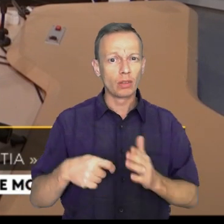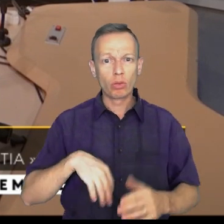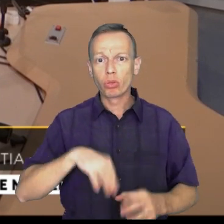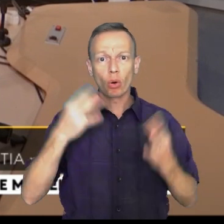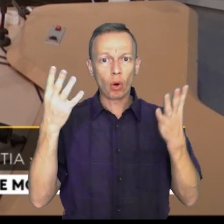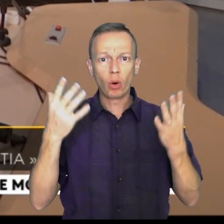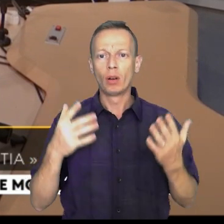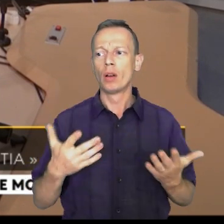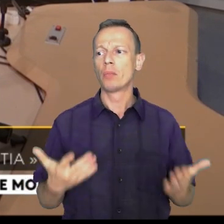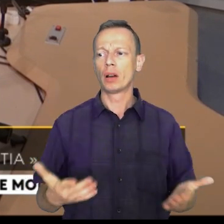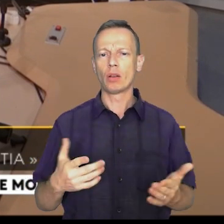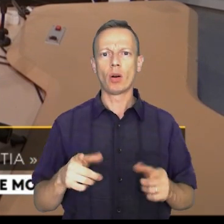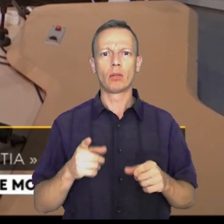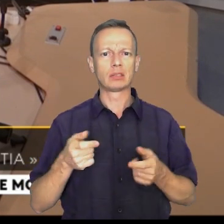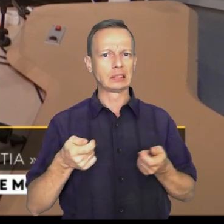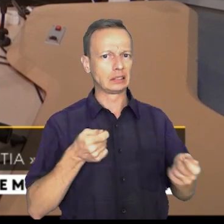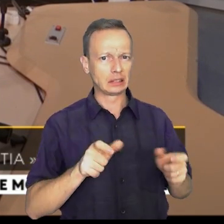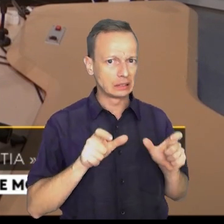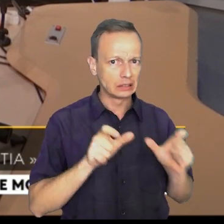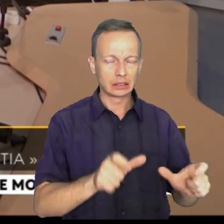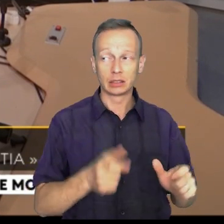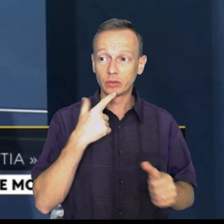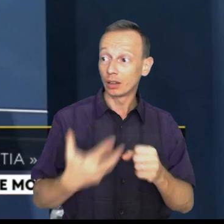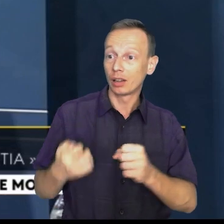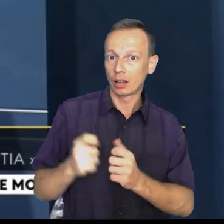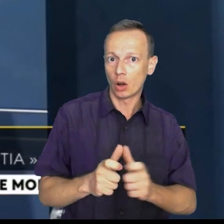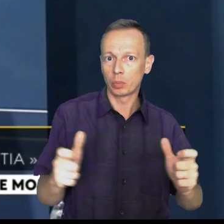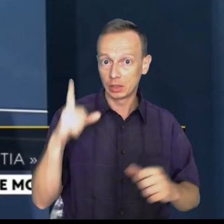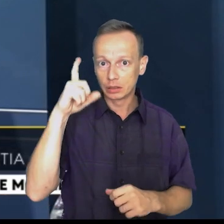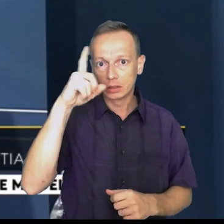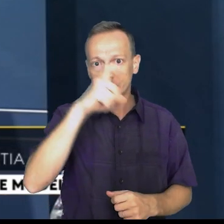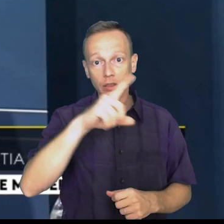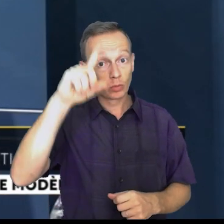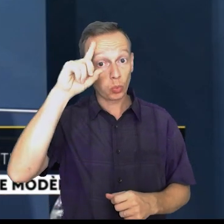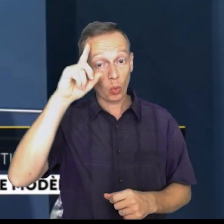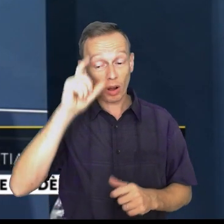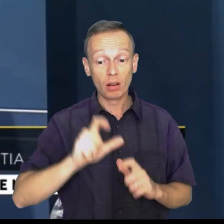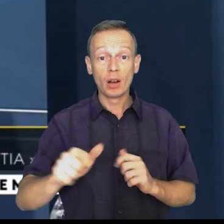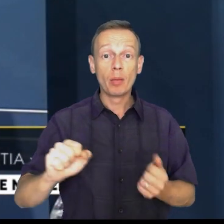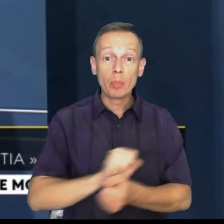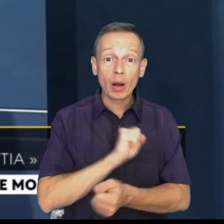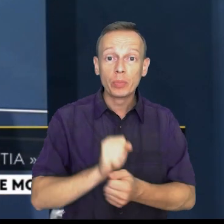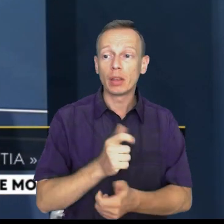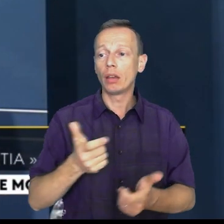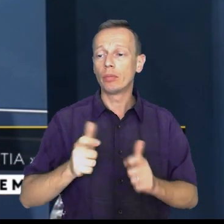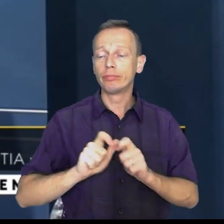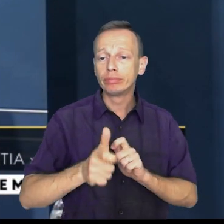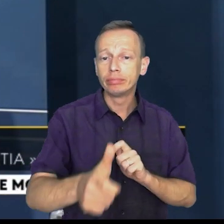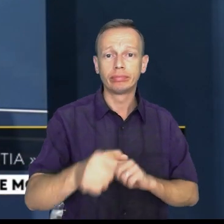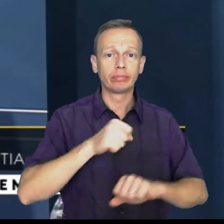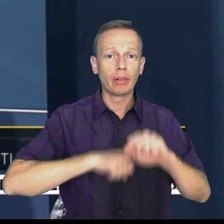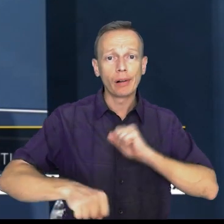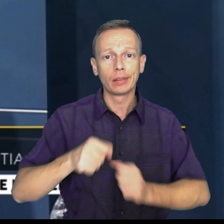une société dans laquelle il est de plus en plus difficile d'entreprendre parce que la charge administrative, les